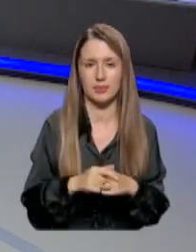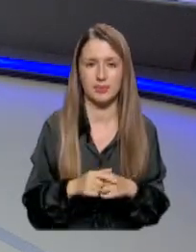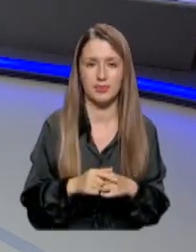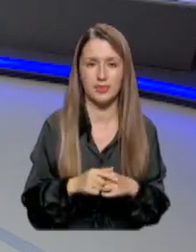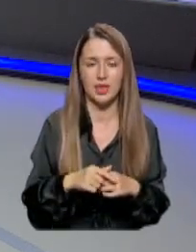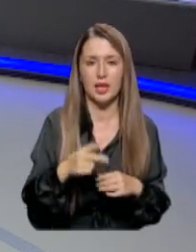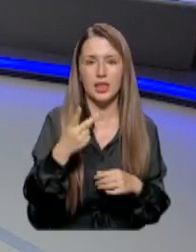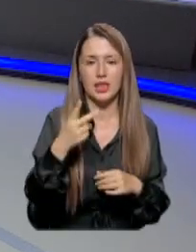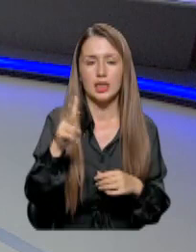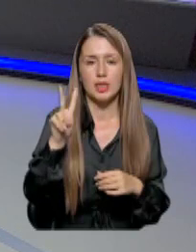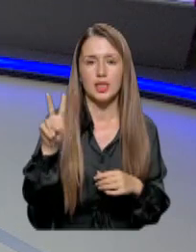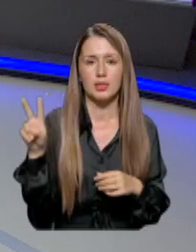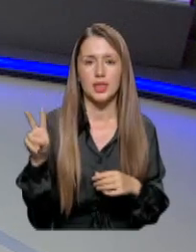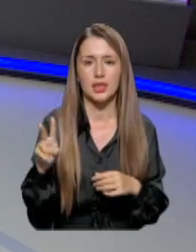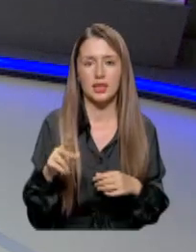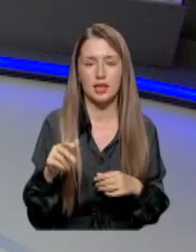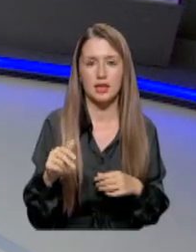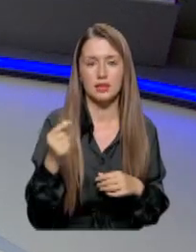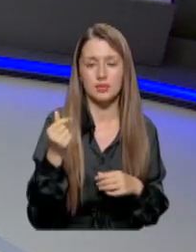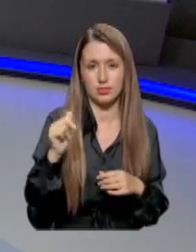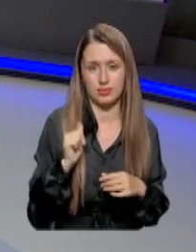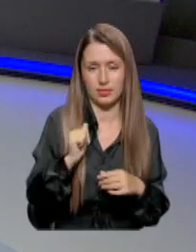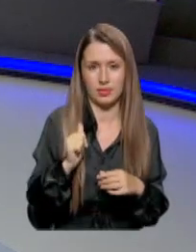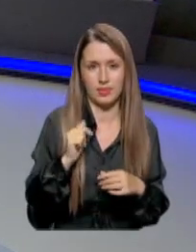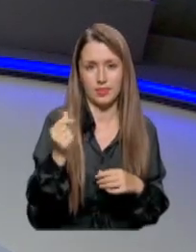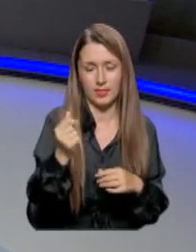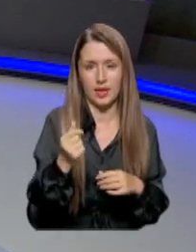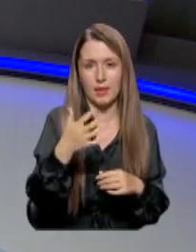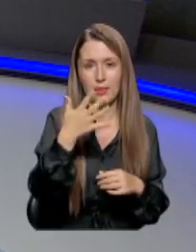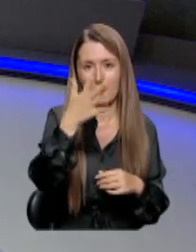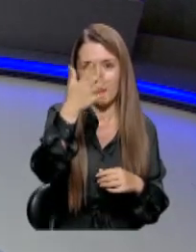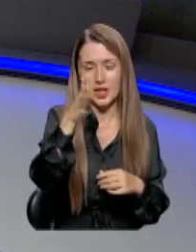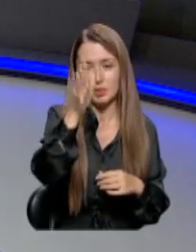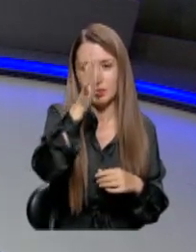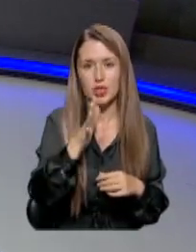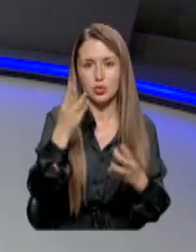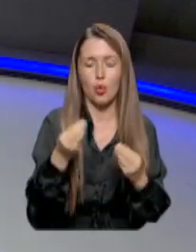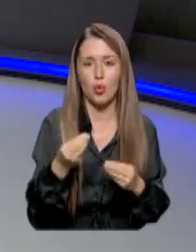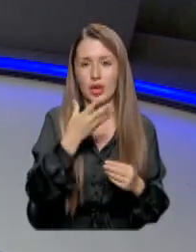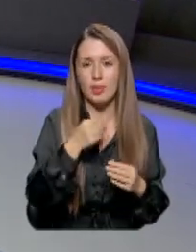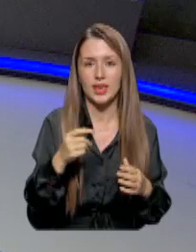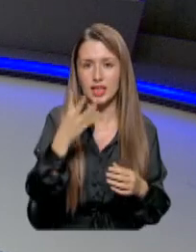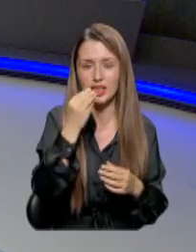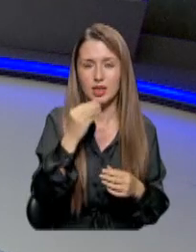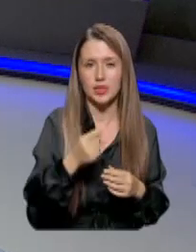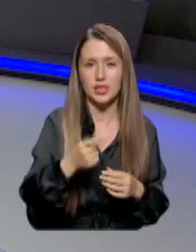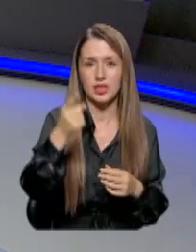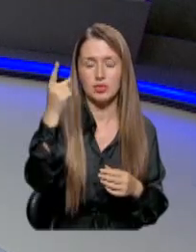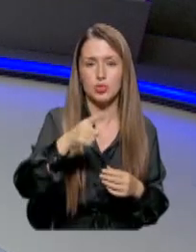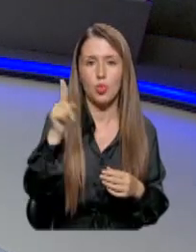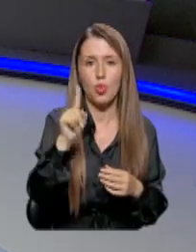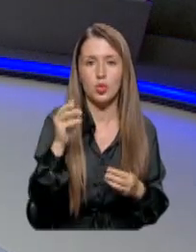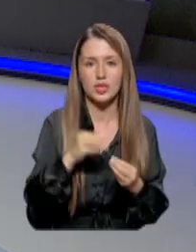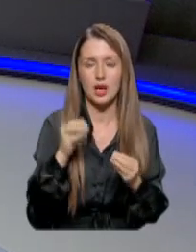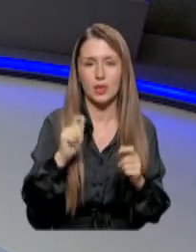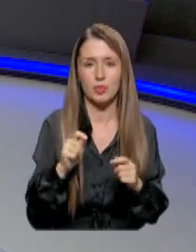söyleyelim. 2022 asgari ücret 5500 lira oldu. Emekli ikramiyesine sadece %10 zam